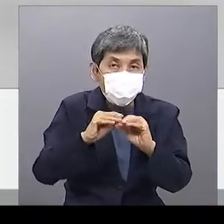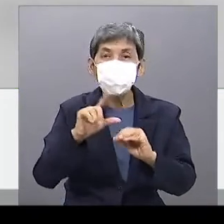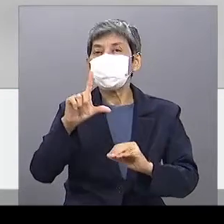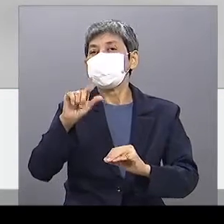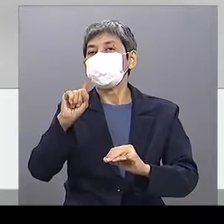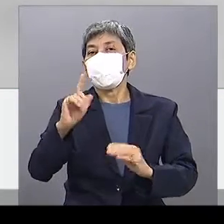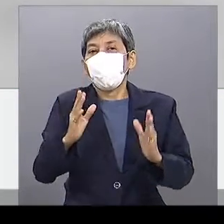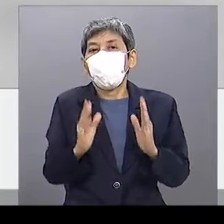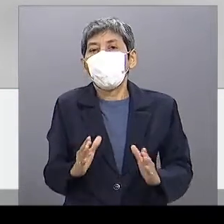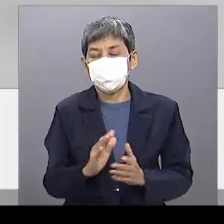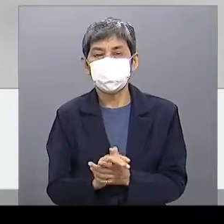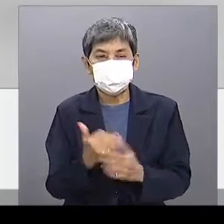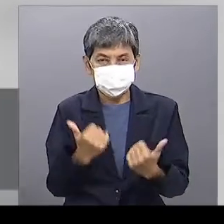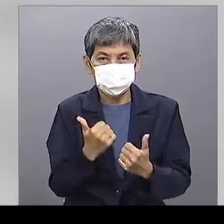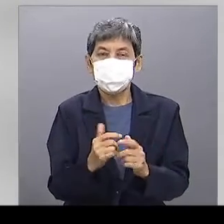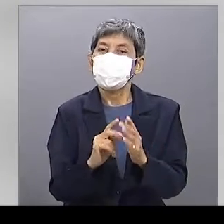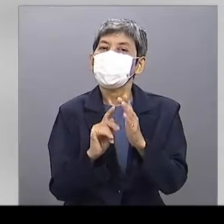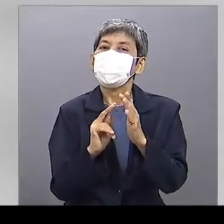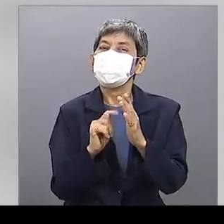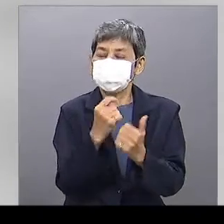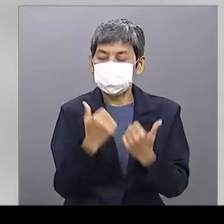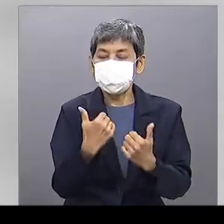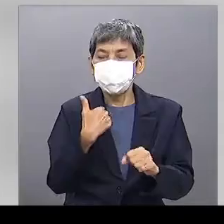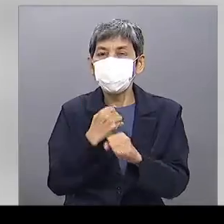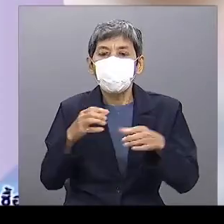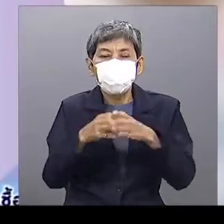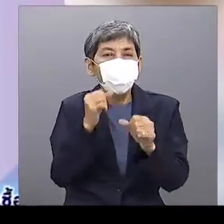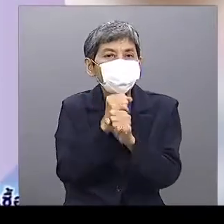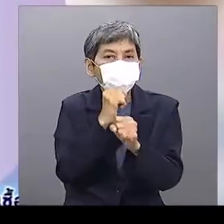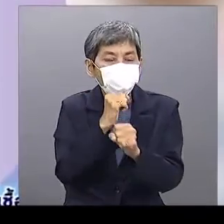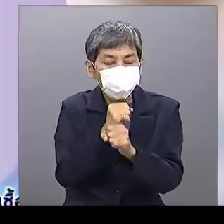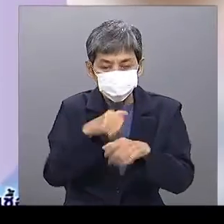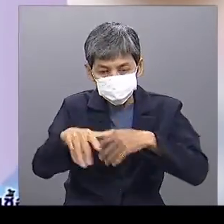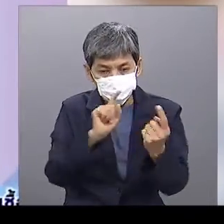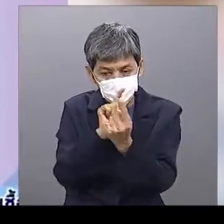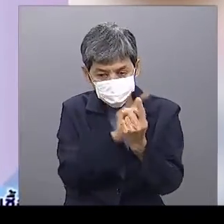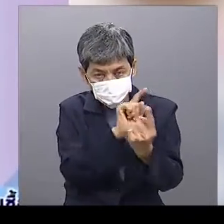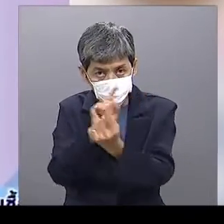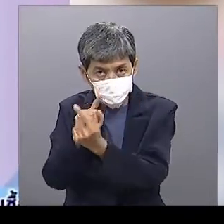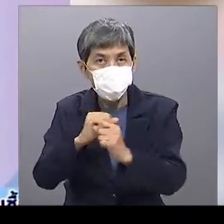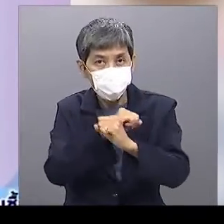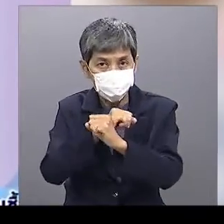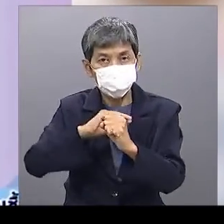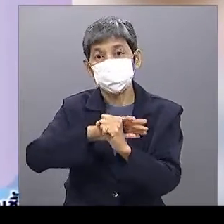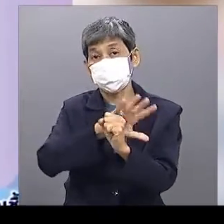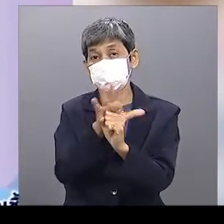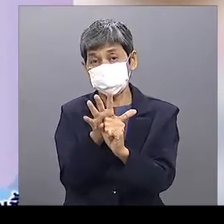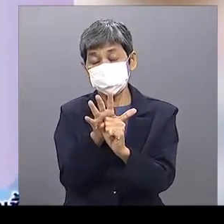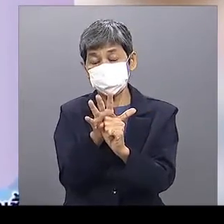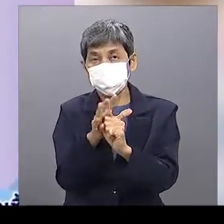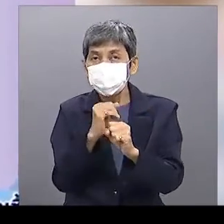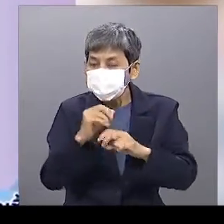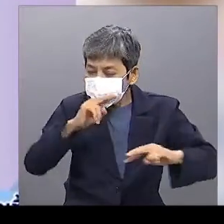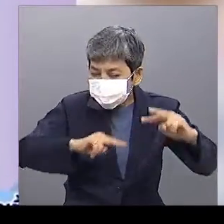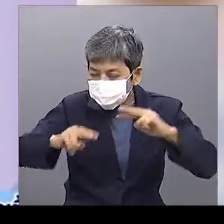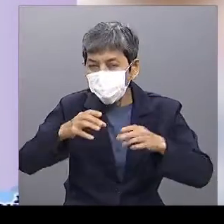ดอยู่ในพื้นที่ตำบลขึ่งขณะที่คณะทำงานลงพื้นที่ชุมชนบ้านงิ้วงามเพื่อป้องกันการแพร่เชื้อและค้นหากลุ่มเสี่ยงสัมผัสเ